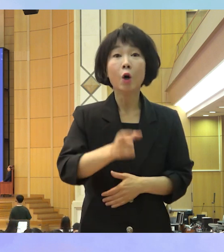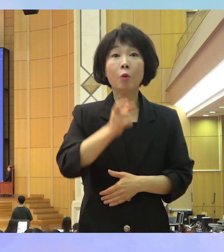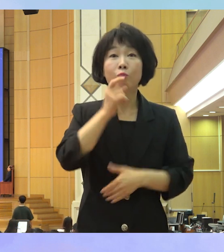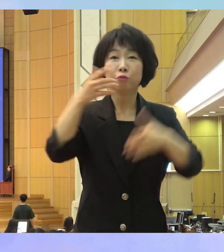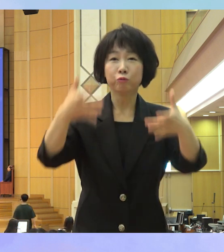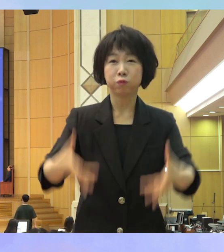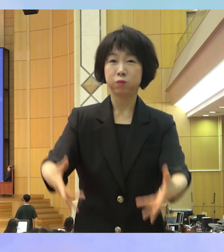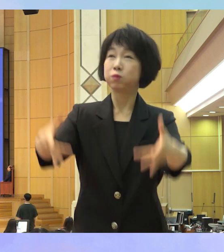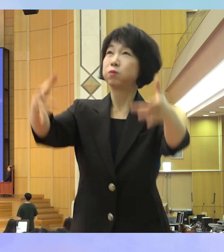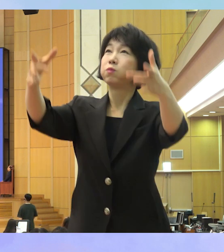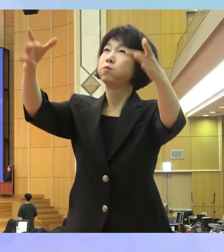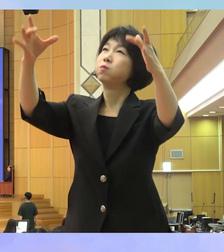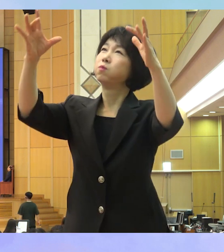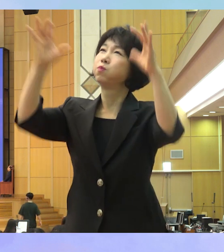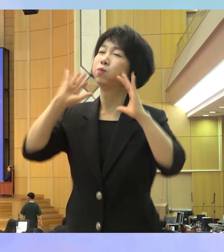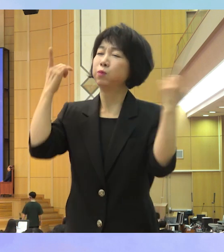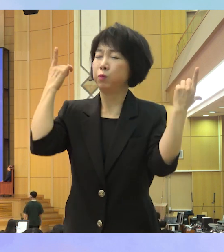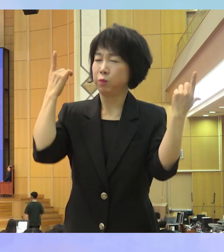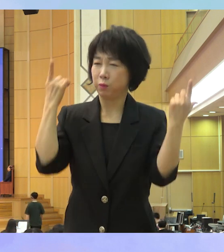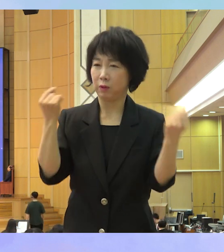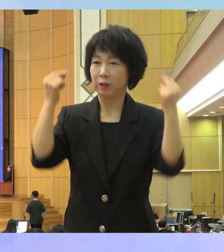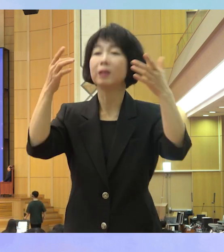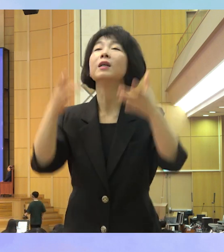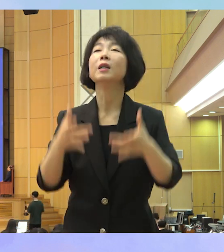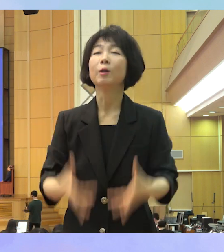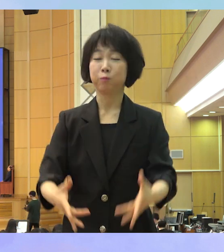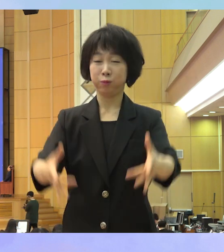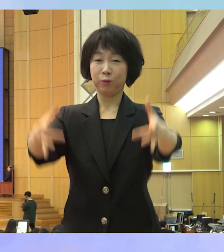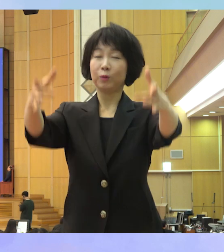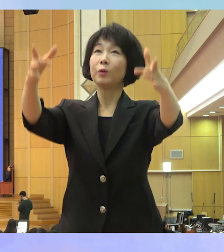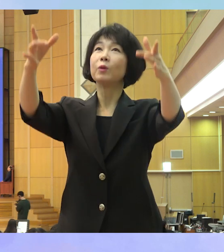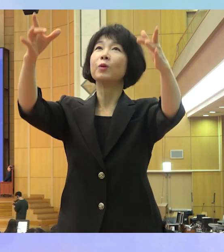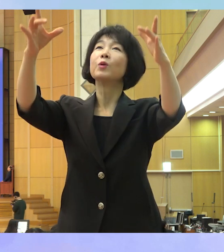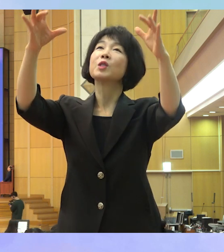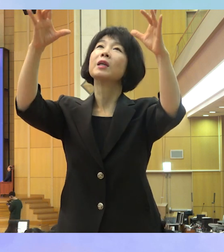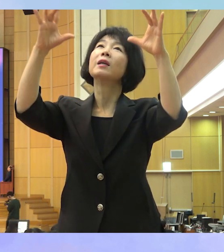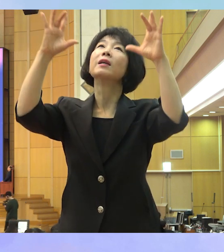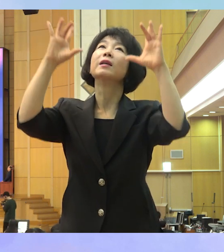살았네. 물 붓듯이